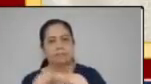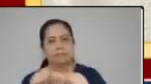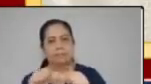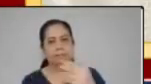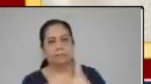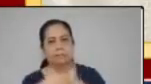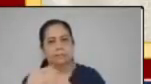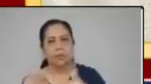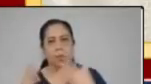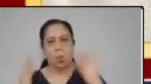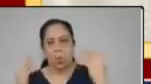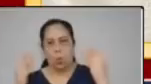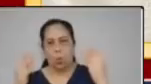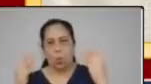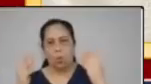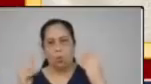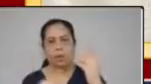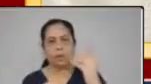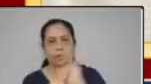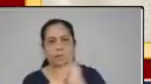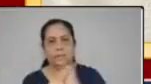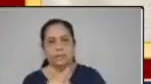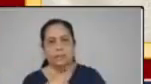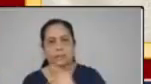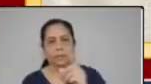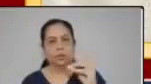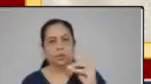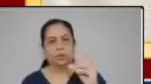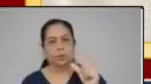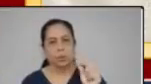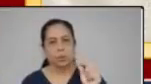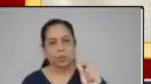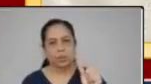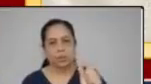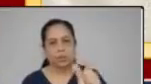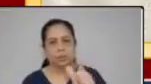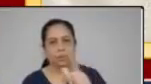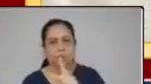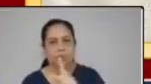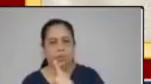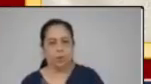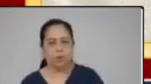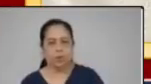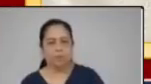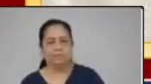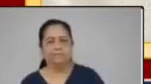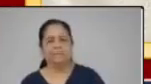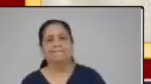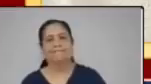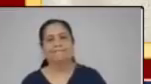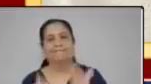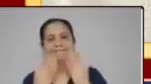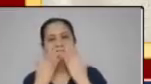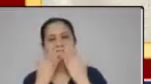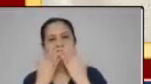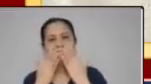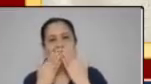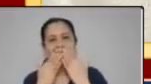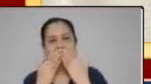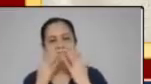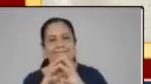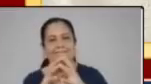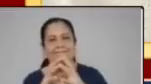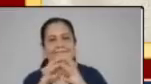sa Cordillera Autonomous Region, Abra, Apayao, Benguet, Baguio City, Ifugao,